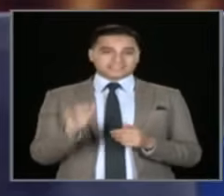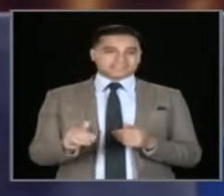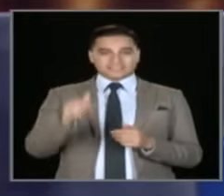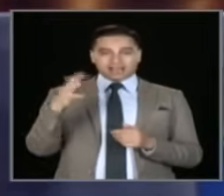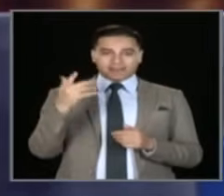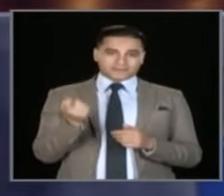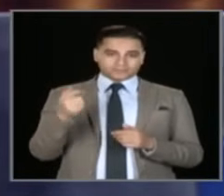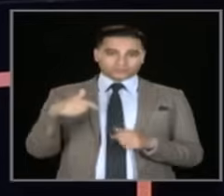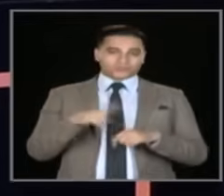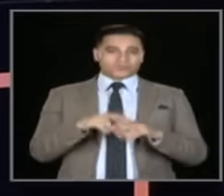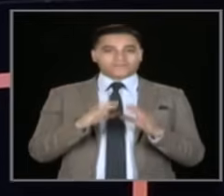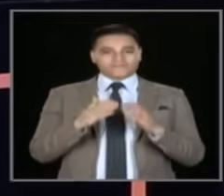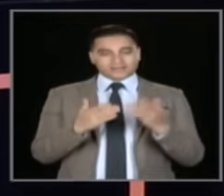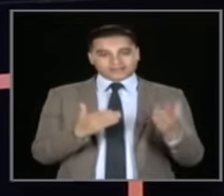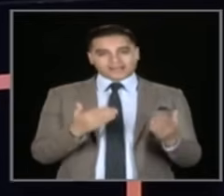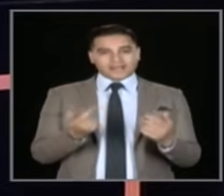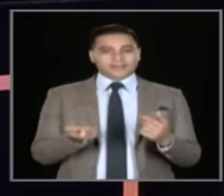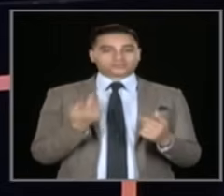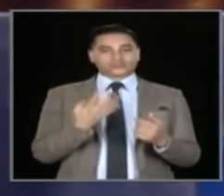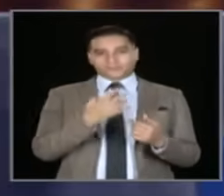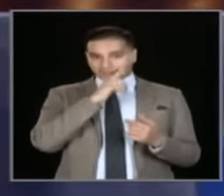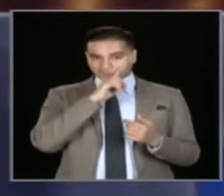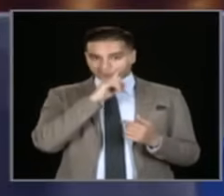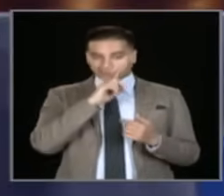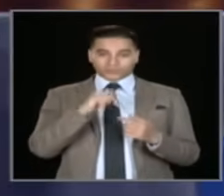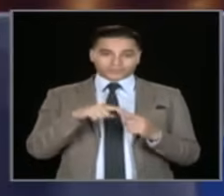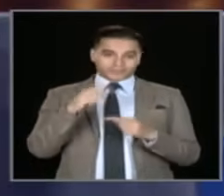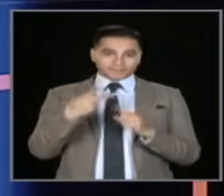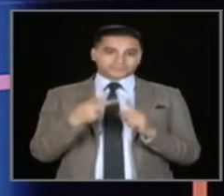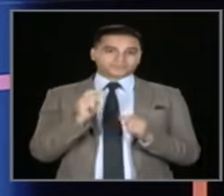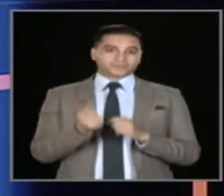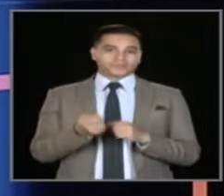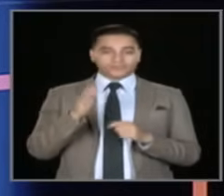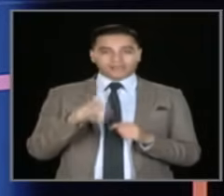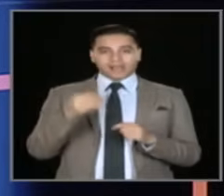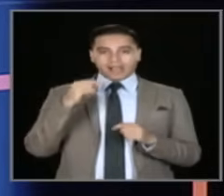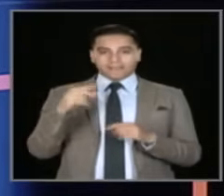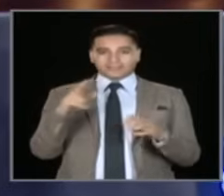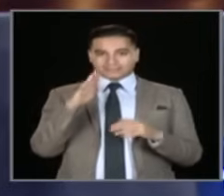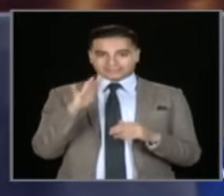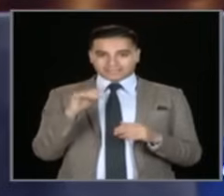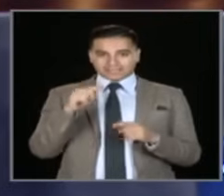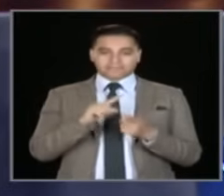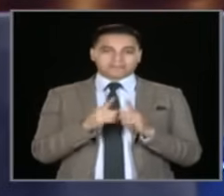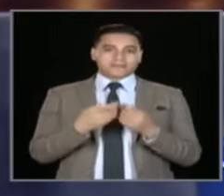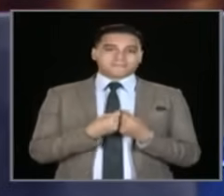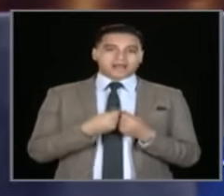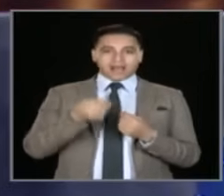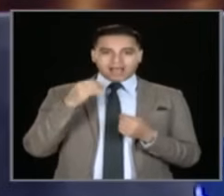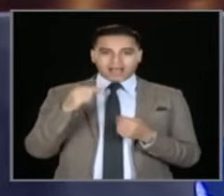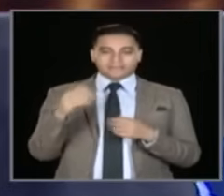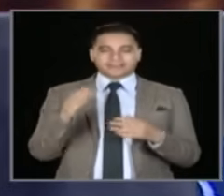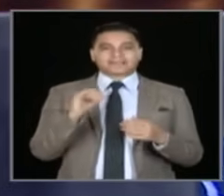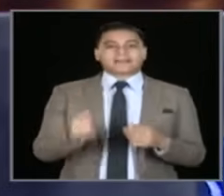65، البصمة 45. والبصمة عندنا تغيير، أحمد السيد رجع مكان